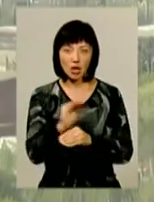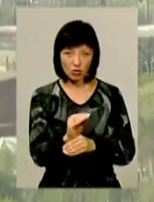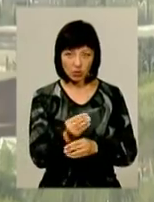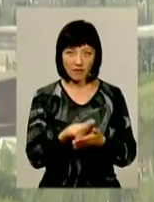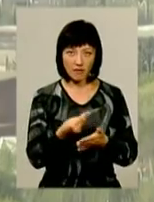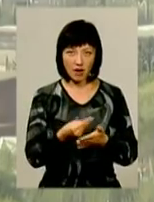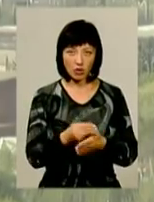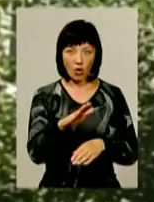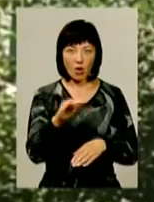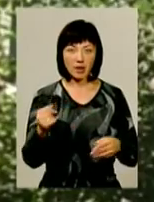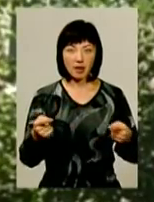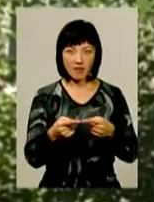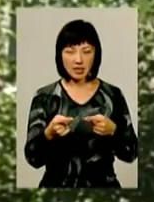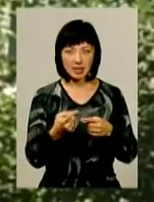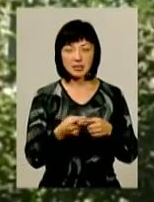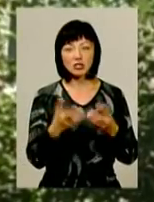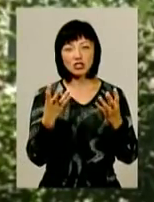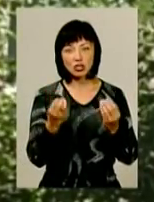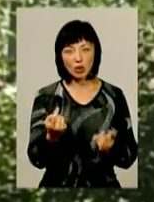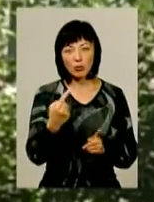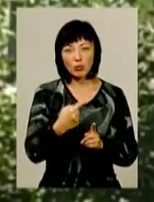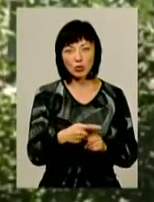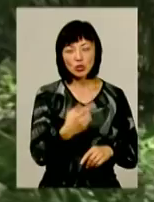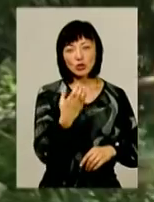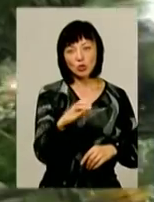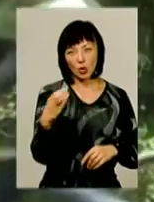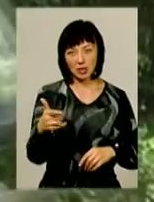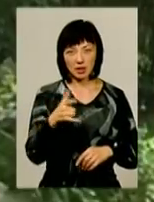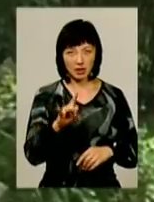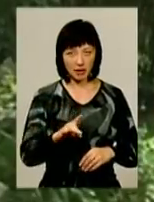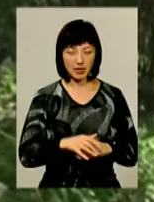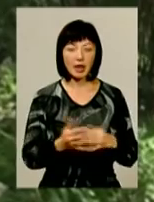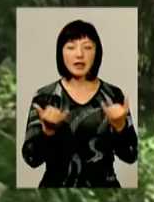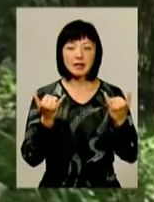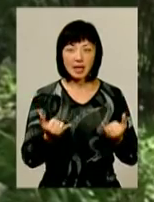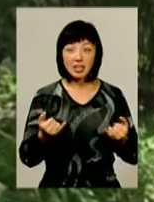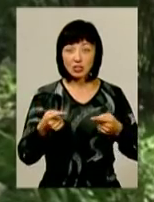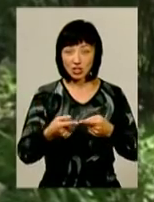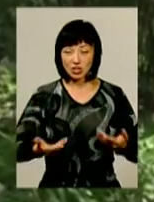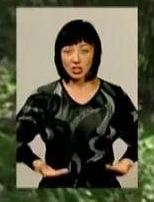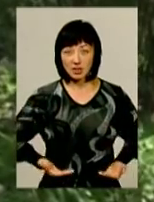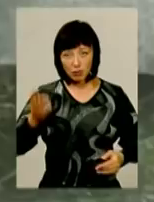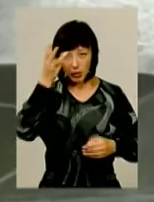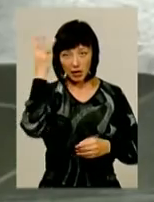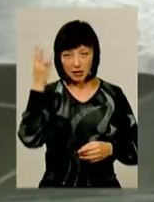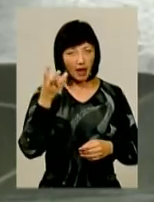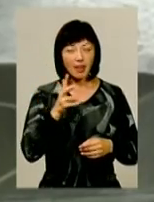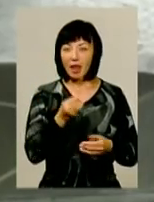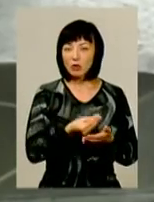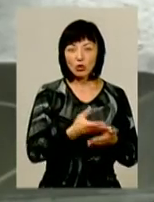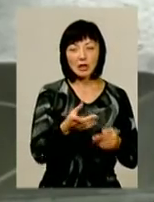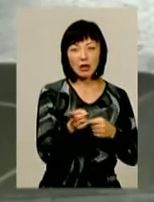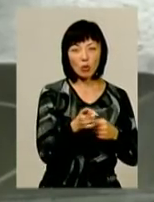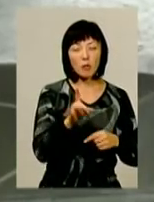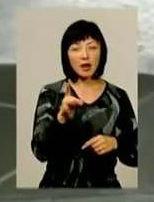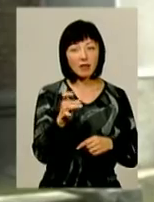додаються до вартості оренди квартири. А це ще плюс дорогоцінні на сьогодні сотні гривень. Нині винаймати житло у Хмельницькому не дорожче, ніж у Тернополі,